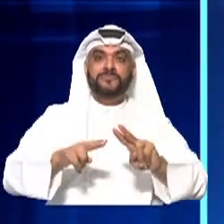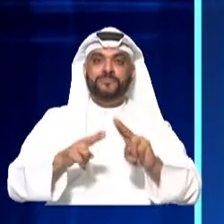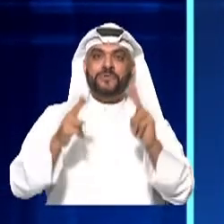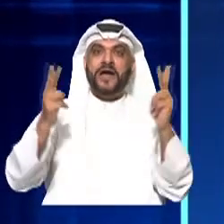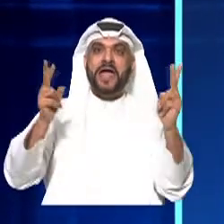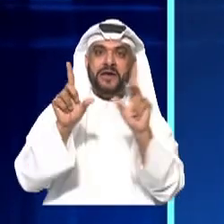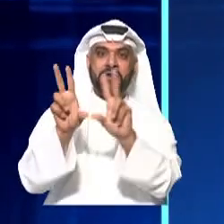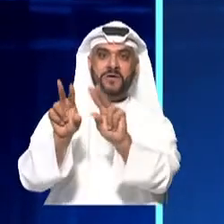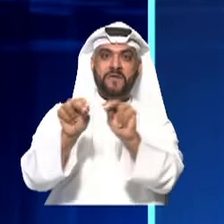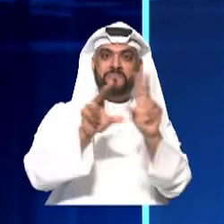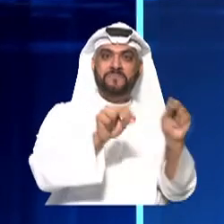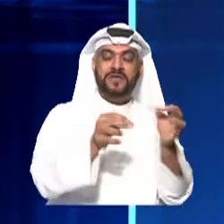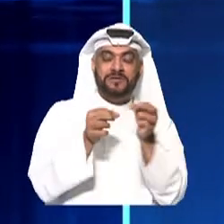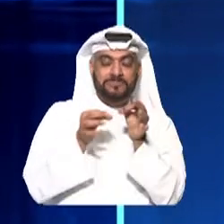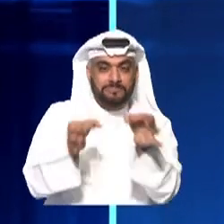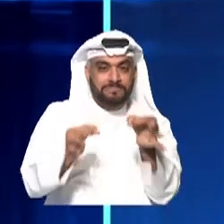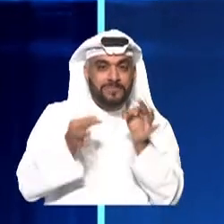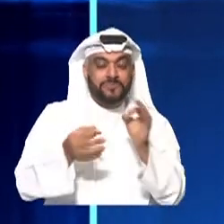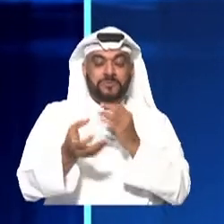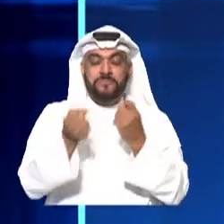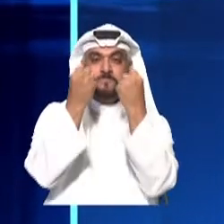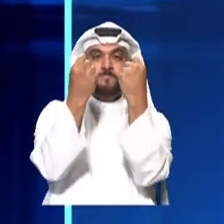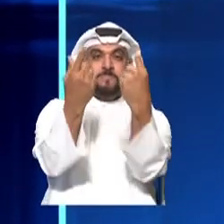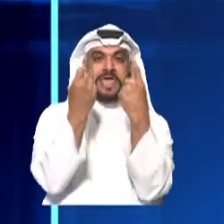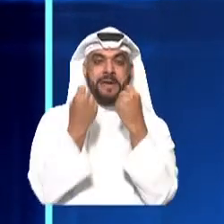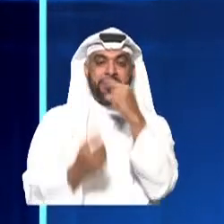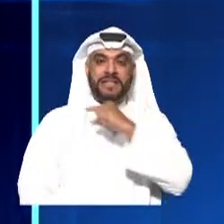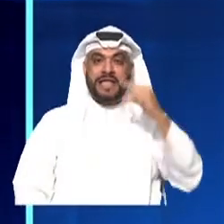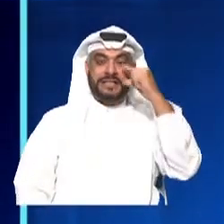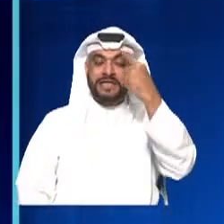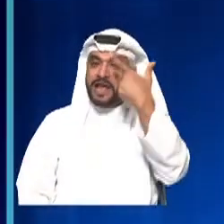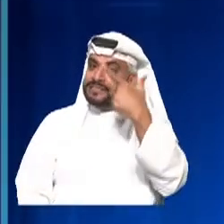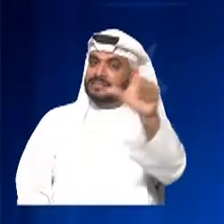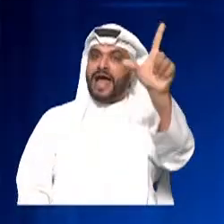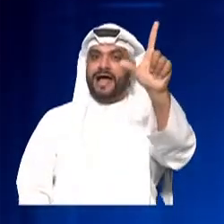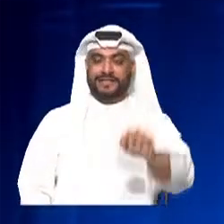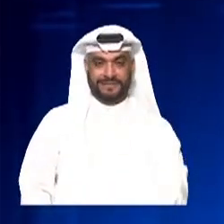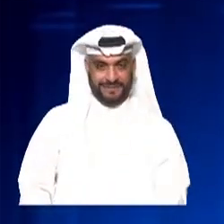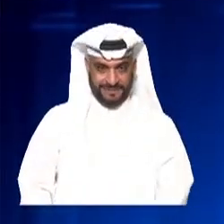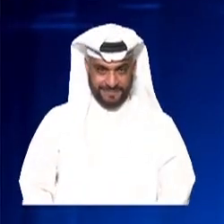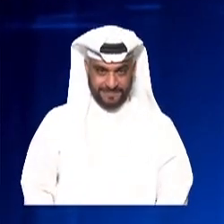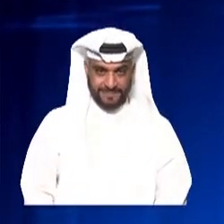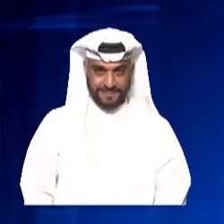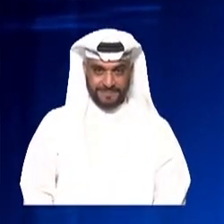المطلوب ولتجلية الخطاب الديني الصحيح الهادف.